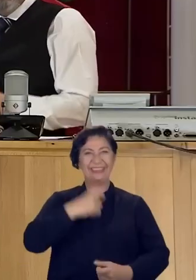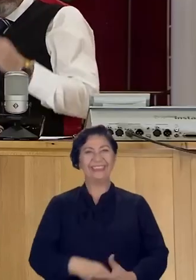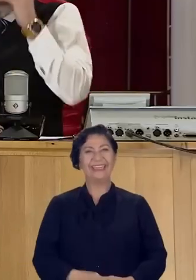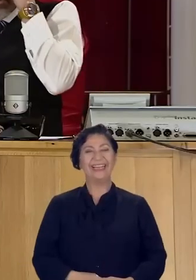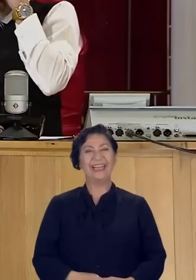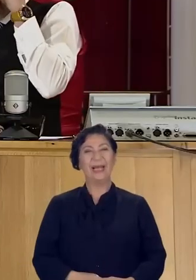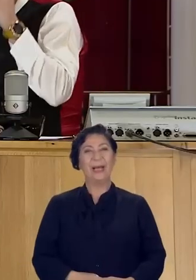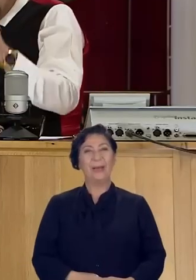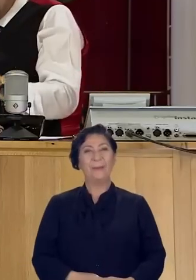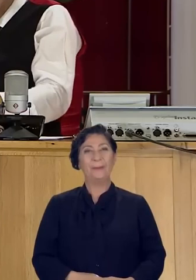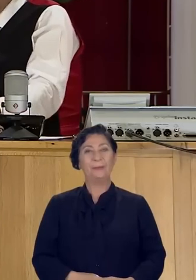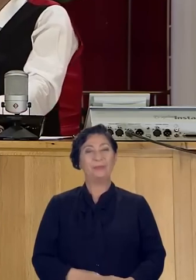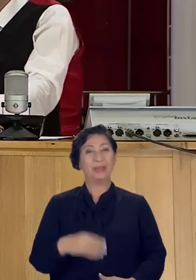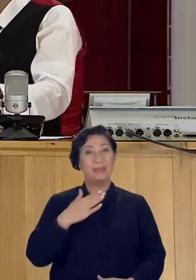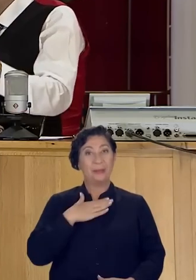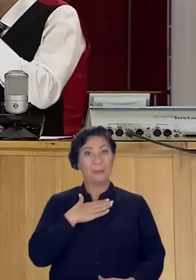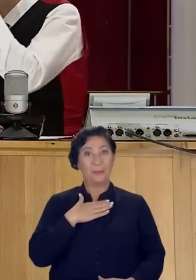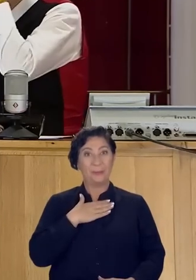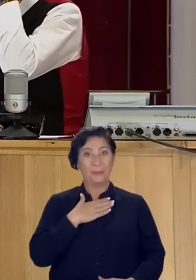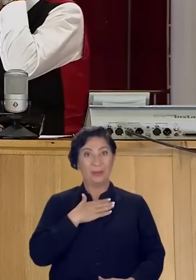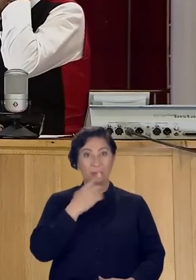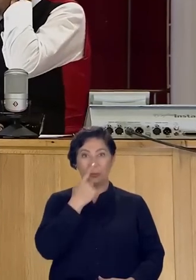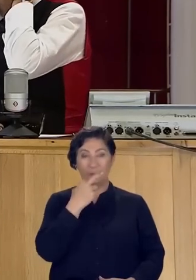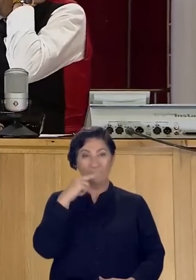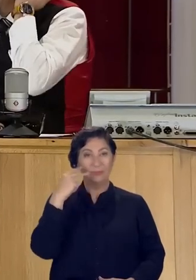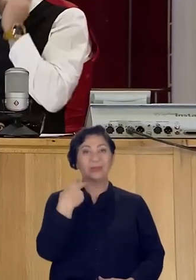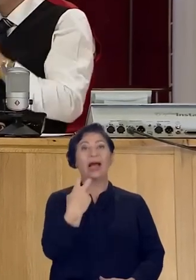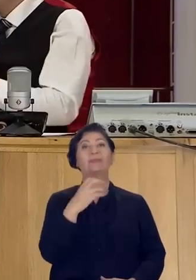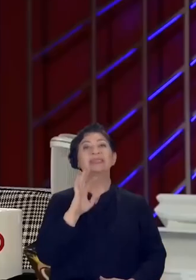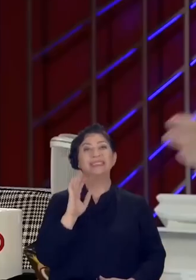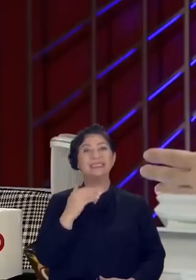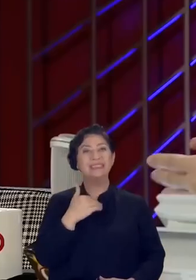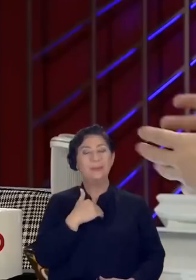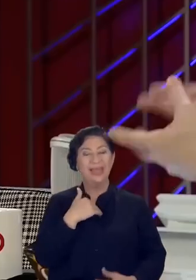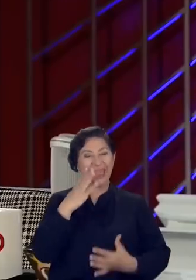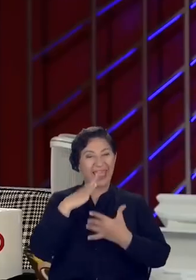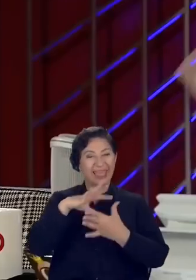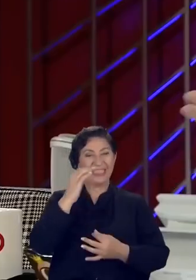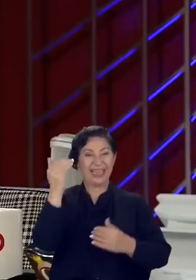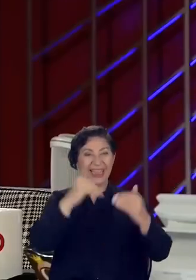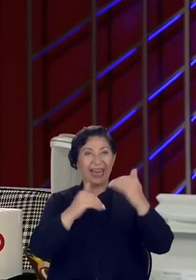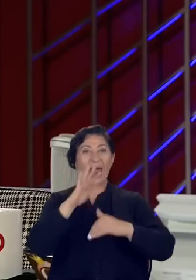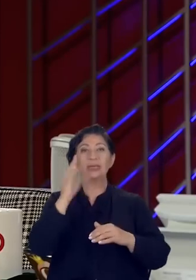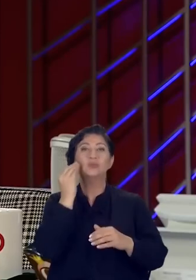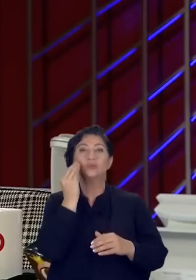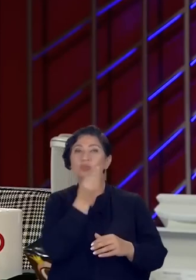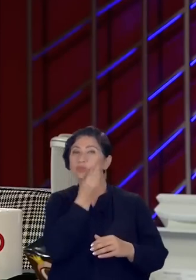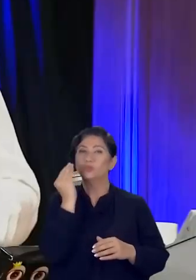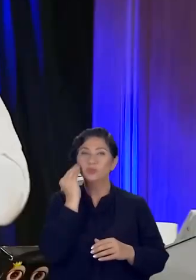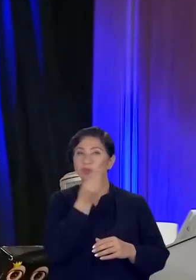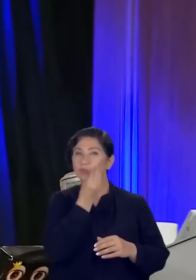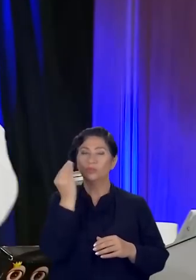Ay, yani ben dikkat et, siz benden bir koku almadınız tahmin ediyorum. Ben insanlarla, gelen herkesle öpüşüyorum